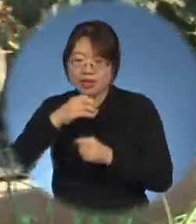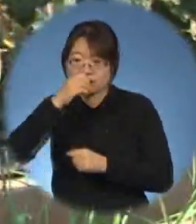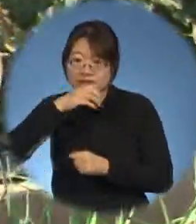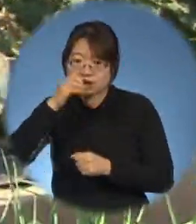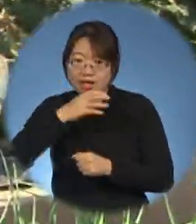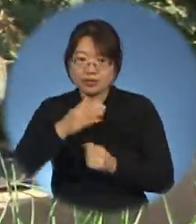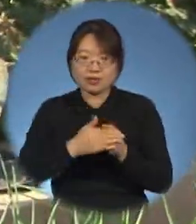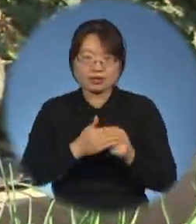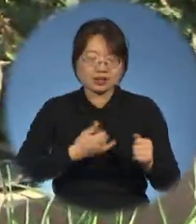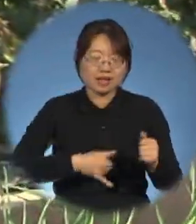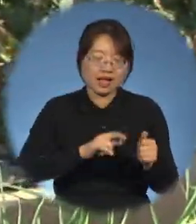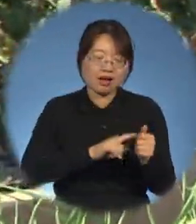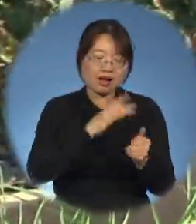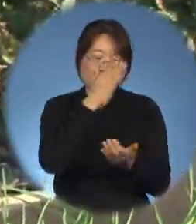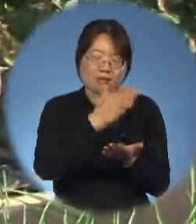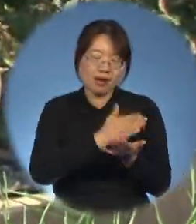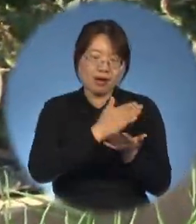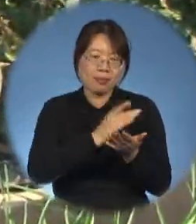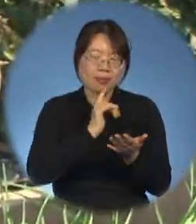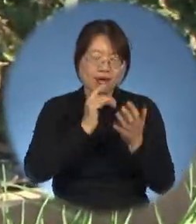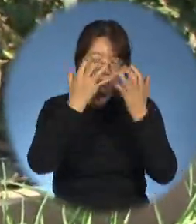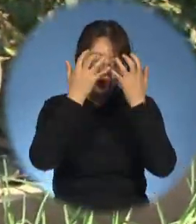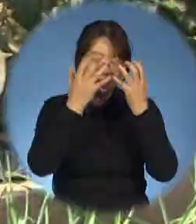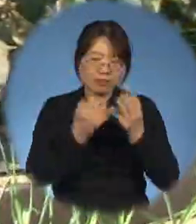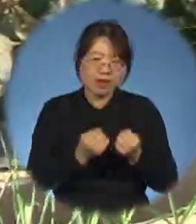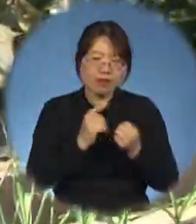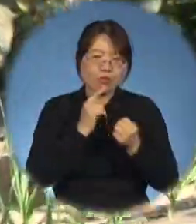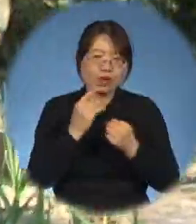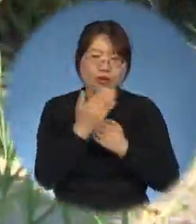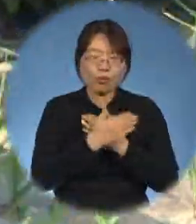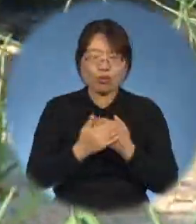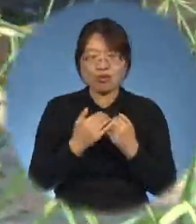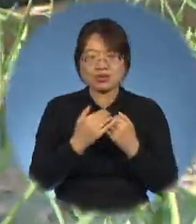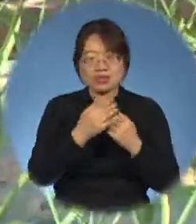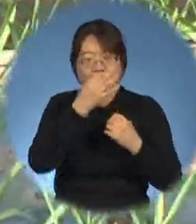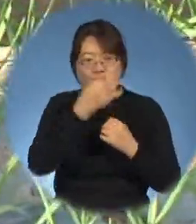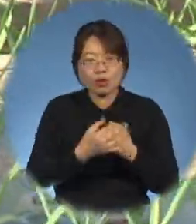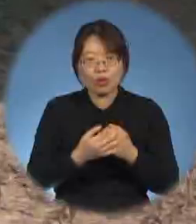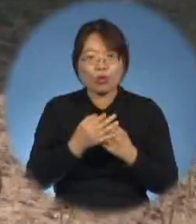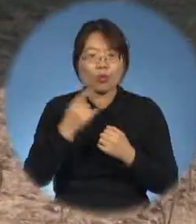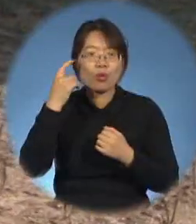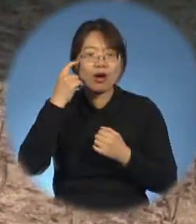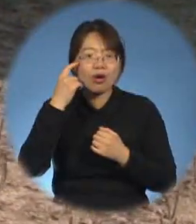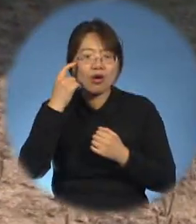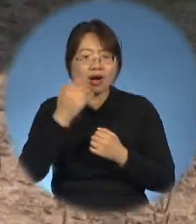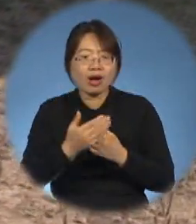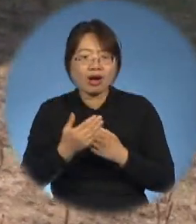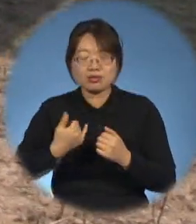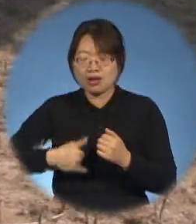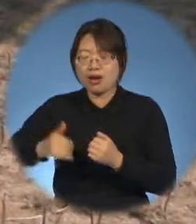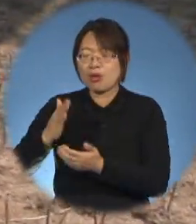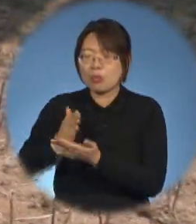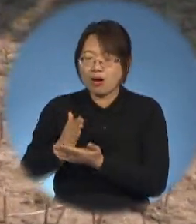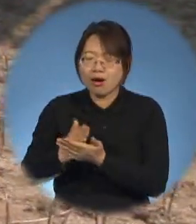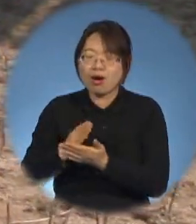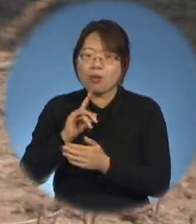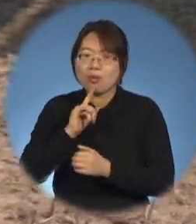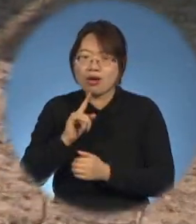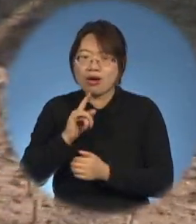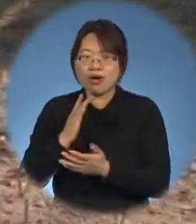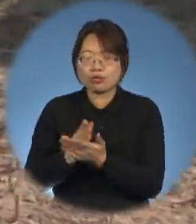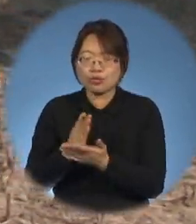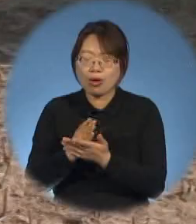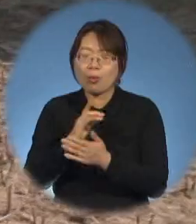이야기들이 난 이제 하지 마라고 것이어야 한다고 뭐 벌여 가진 서구 더 개혁이냐 어디를 하지 말라고 그래 하지